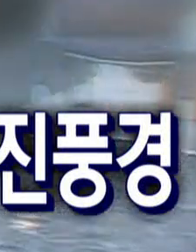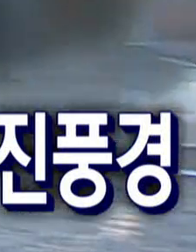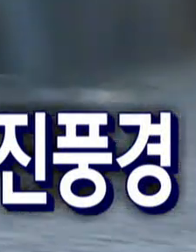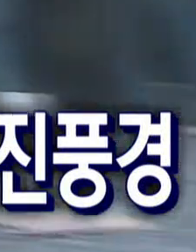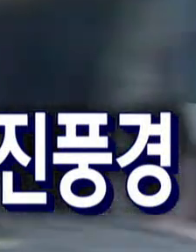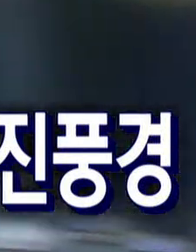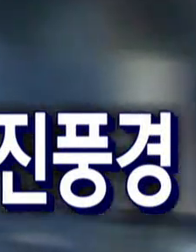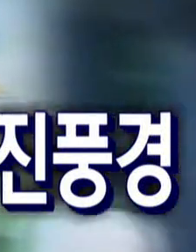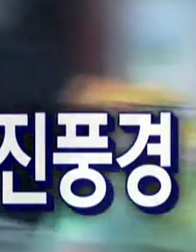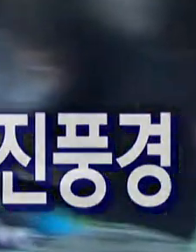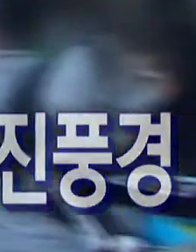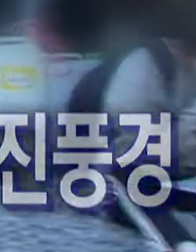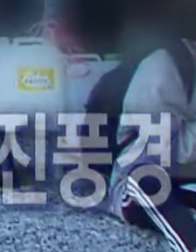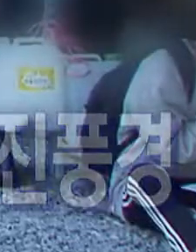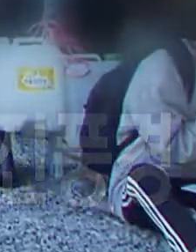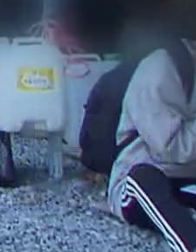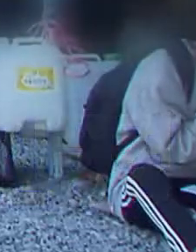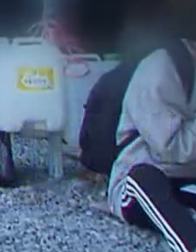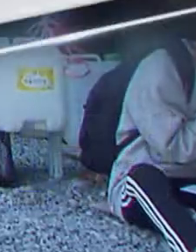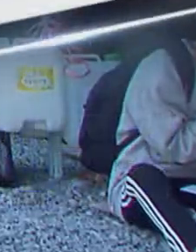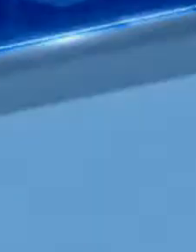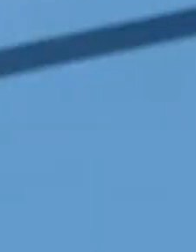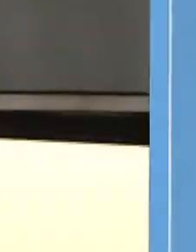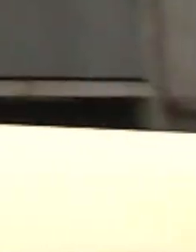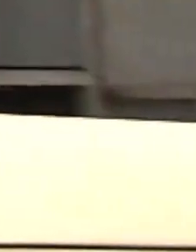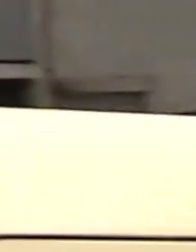임대아파트까지 영향을 미치고 있다는 분석이 나옵니다.